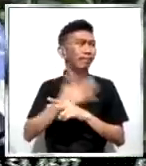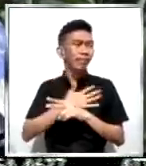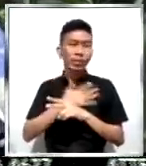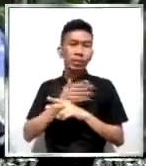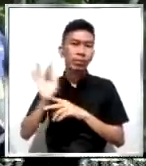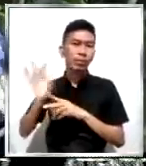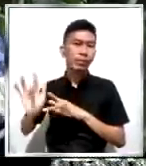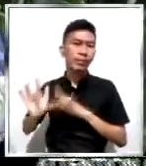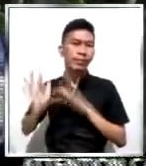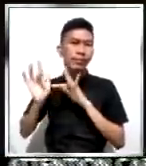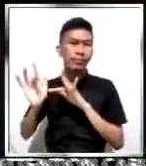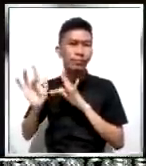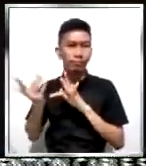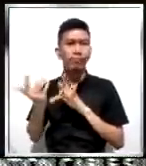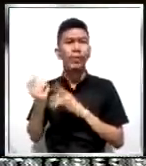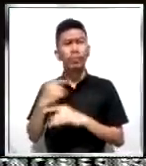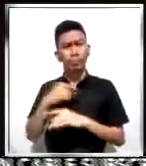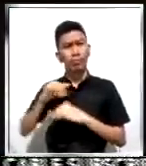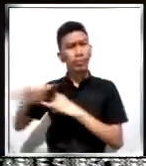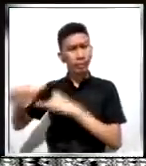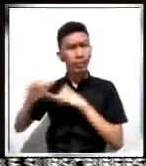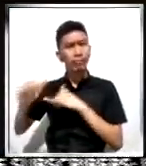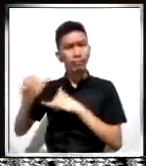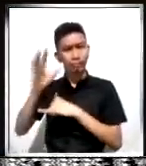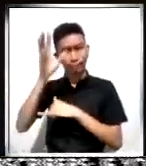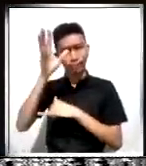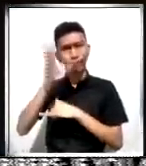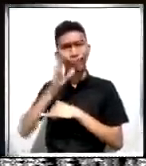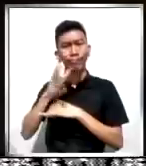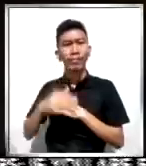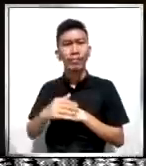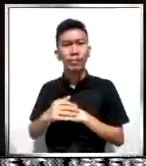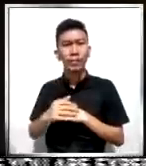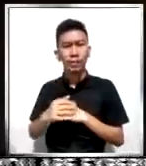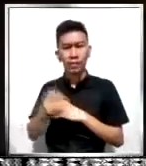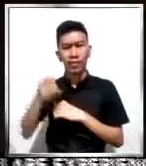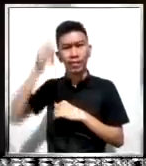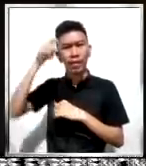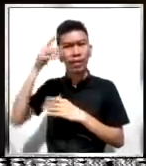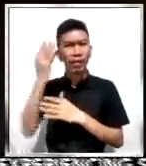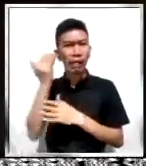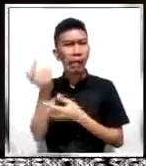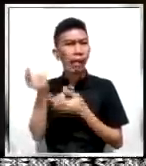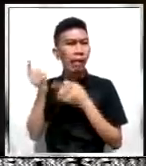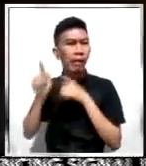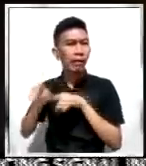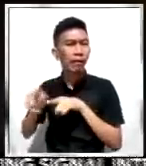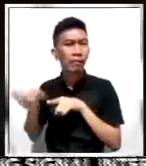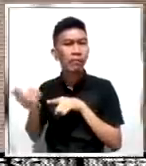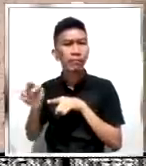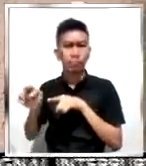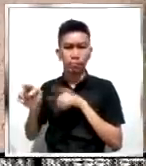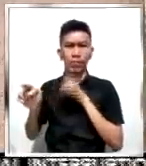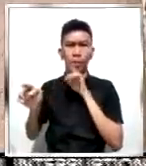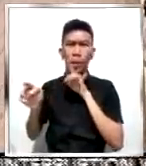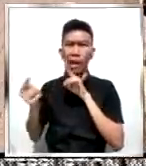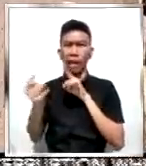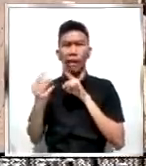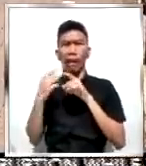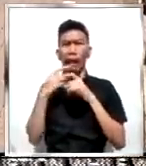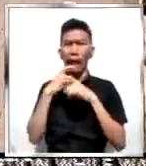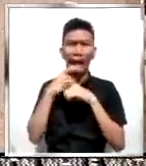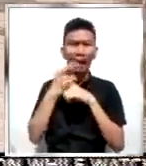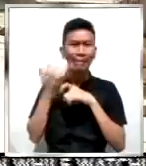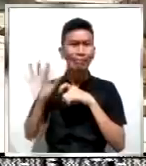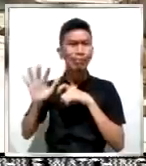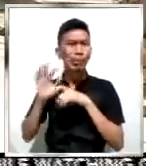may magulang rin ako. Hindi ko nga maintindihan eh, kasi parang ano siya ng utal-utal. Sabi ng mga